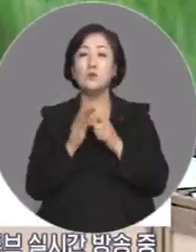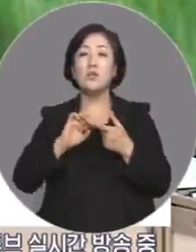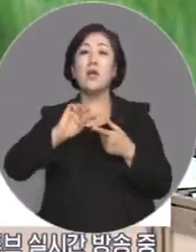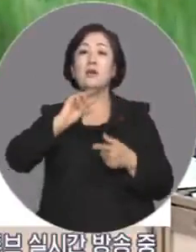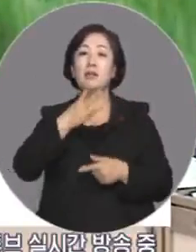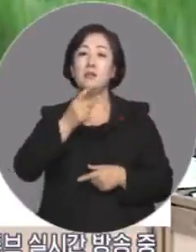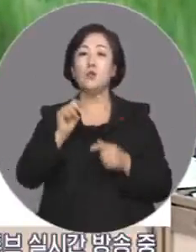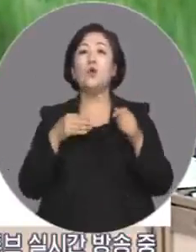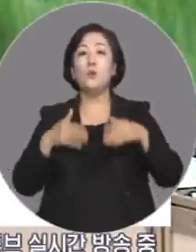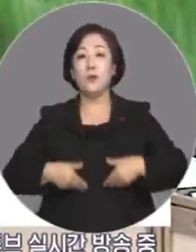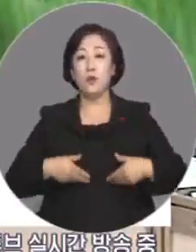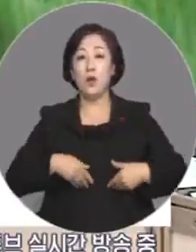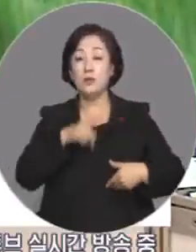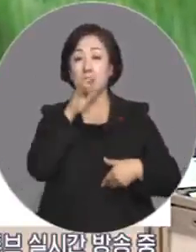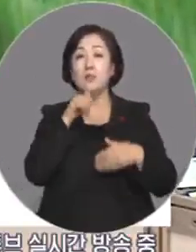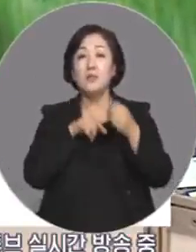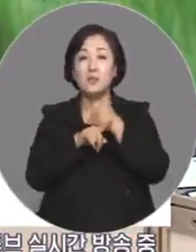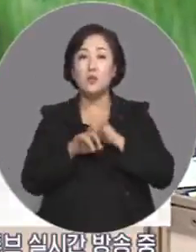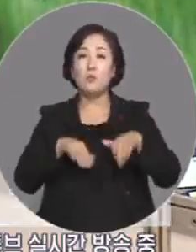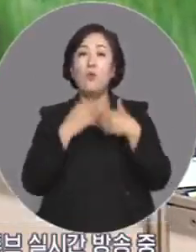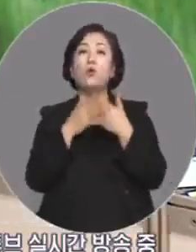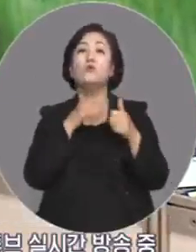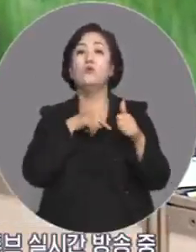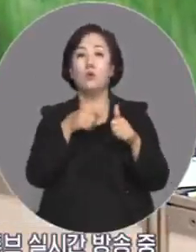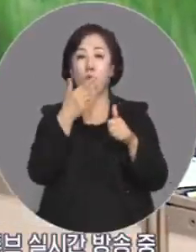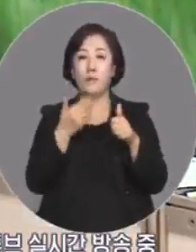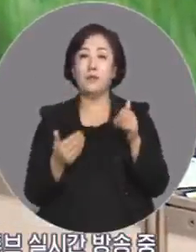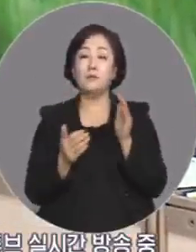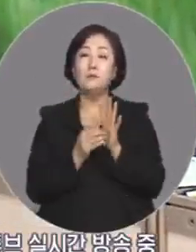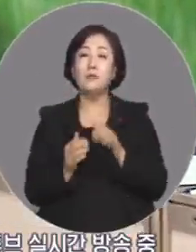중립이 필요한 이유에 대해서도 모두 교육을 받았습니다.